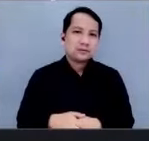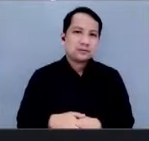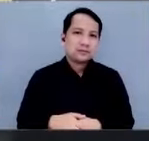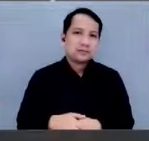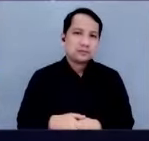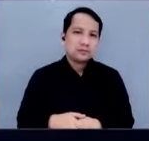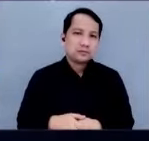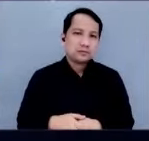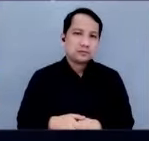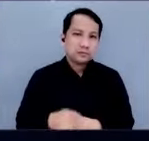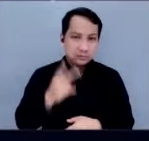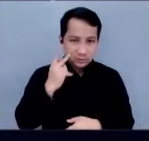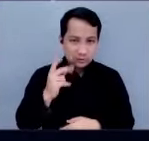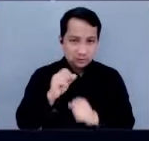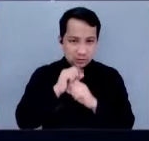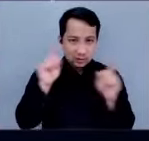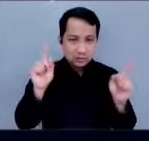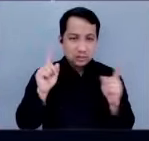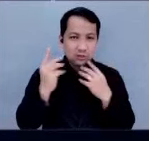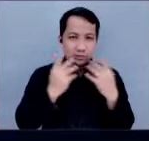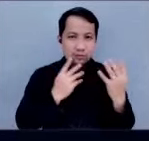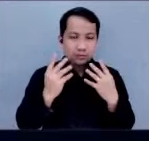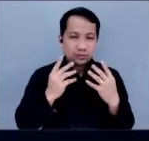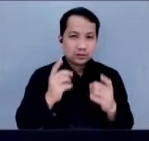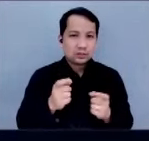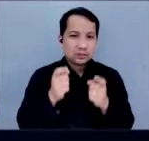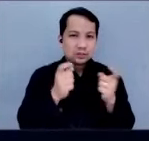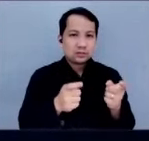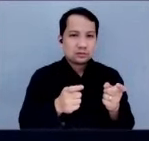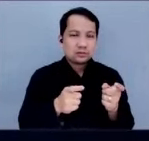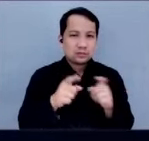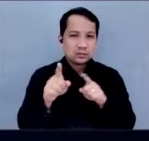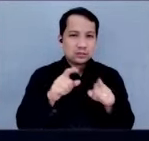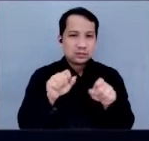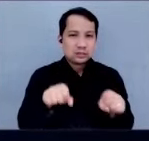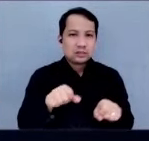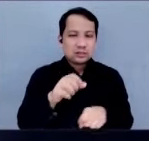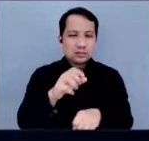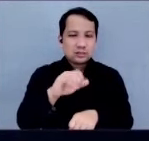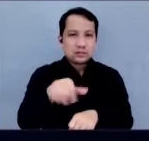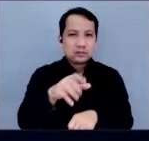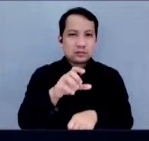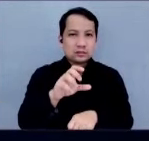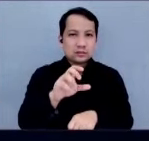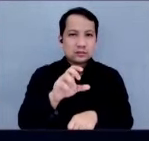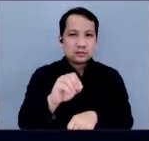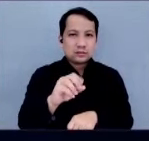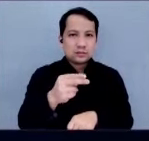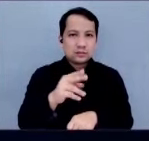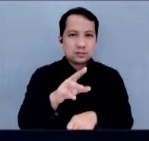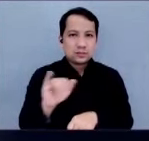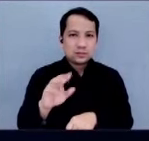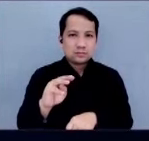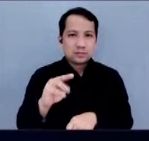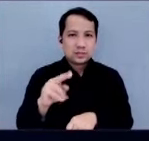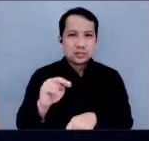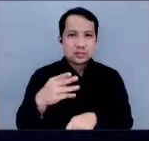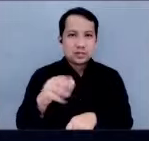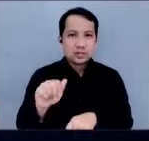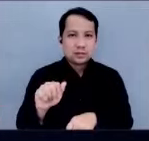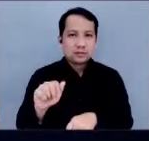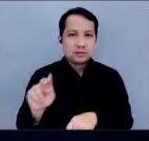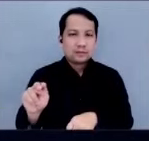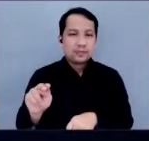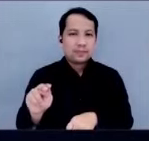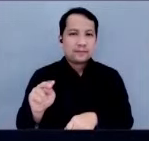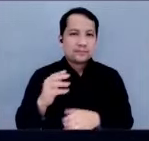Kuha yan sa surprise birthday tribute para sa star maker na si Johnny Manahan, aka Mr. M. Super